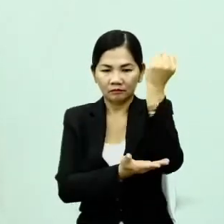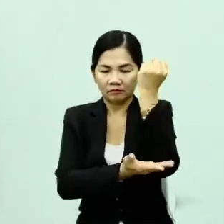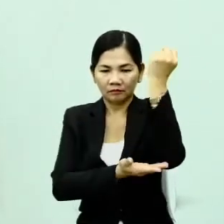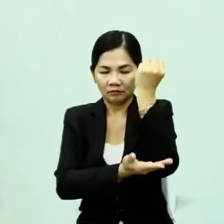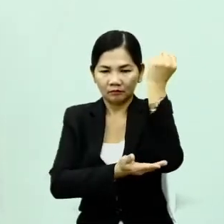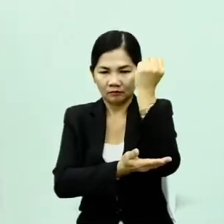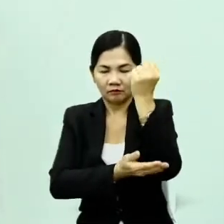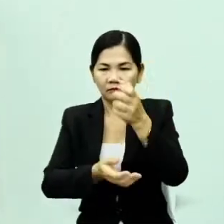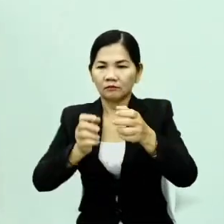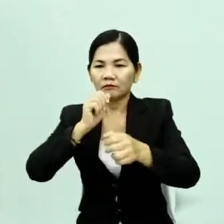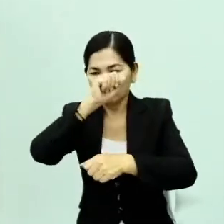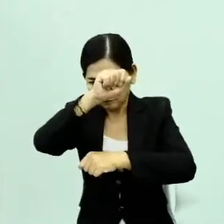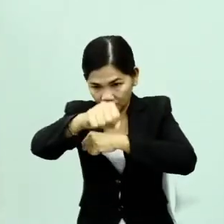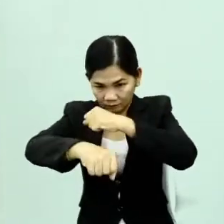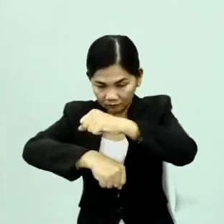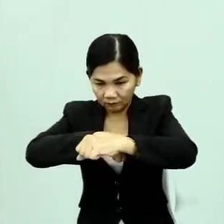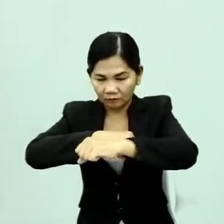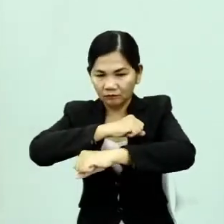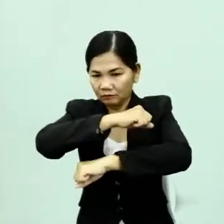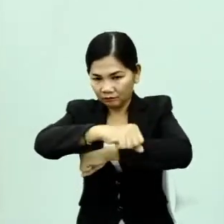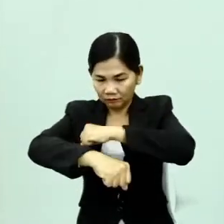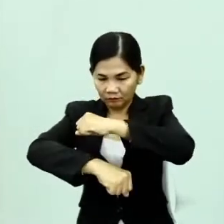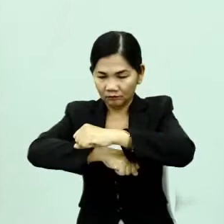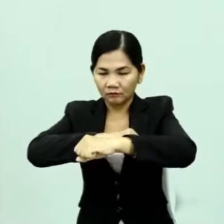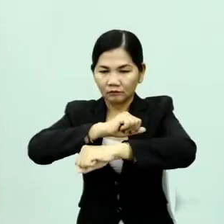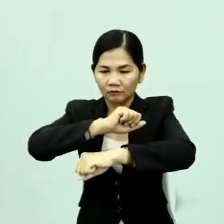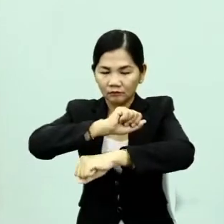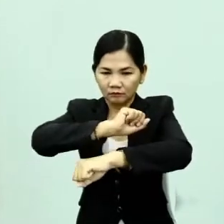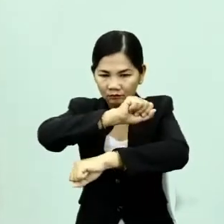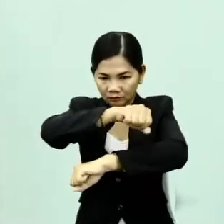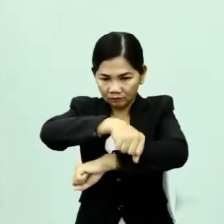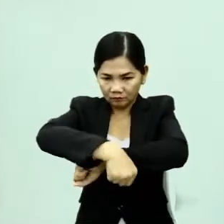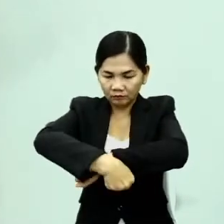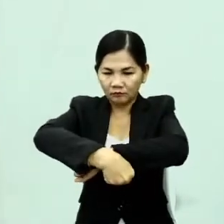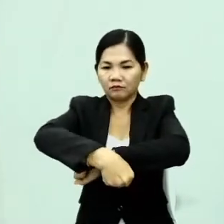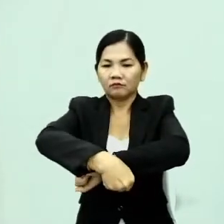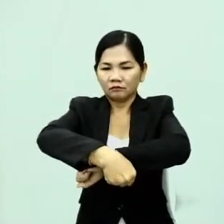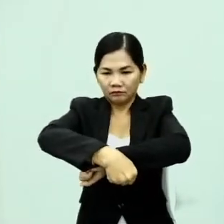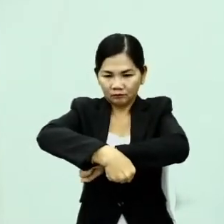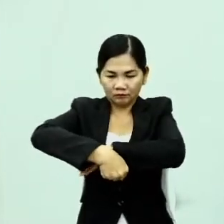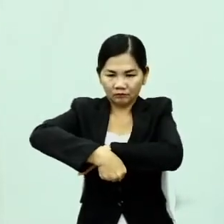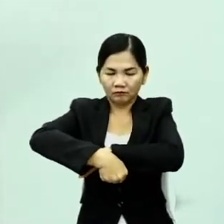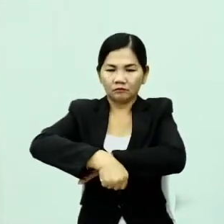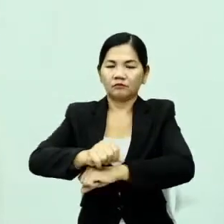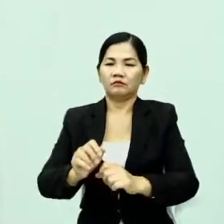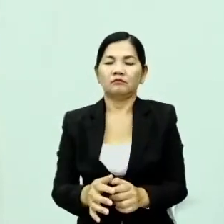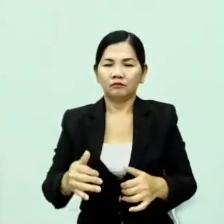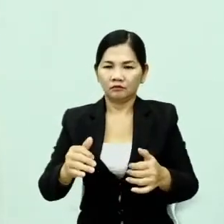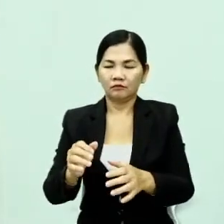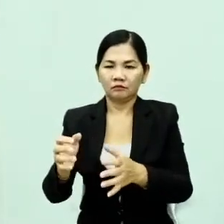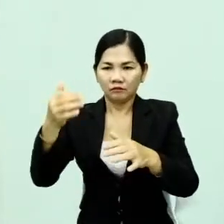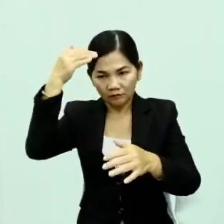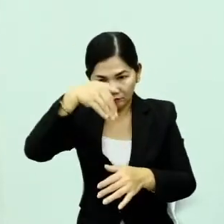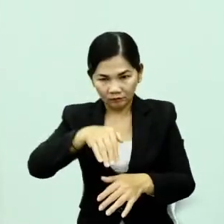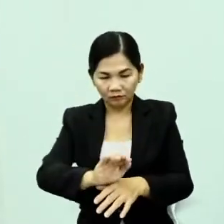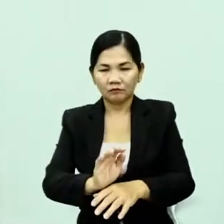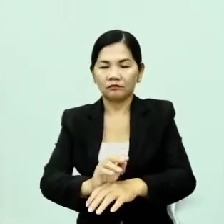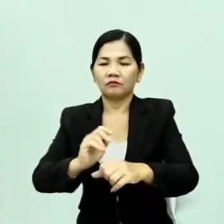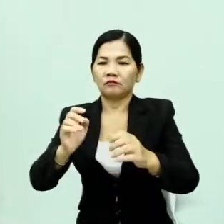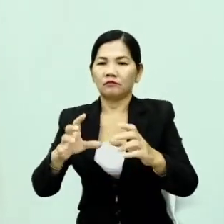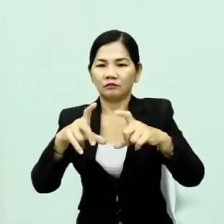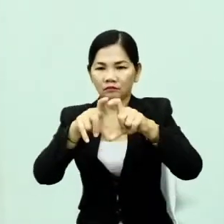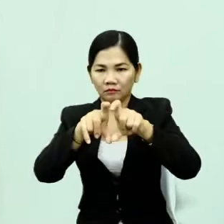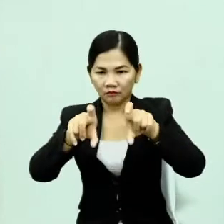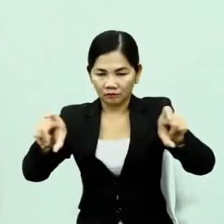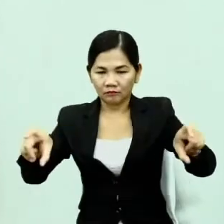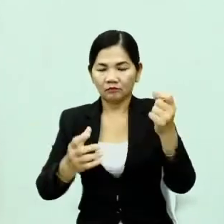dưỡng ở lực mình bán nó con nó để thao với ngôn hô phi cầm lăng mà nụ tớ chẳng kê pra đầm rấy ní xâm rạp ố chưa học thông